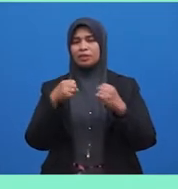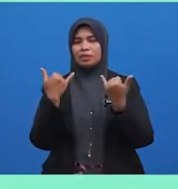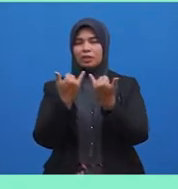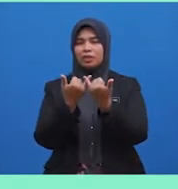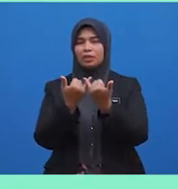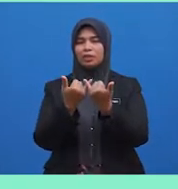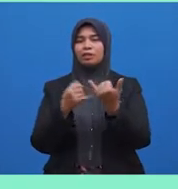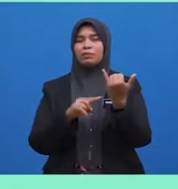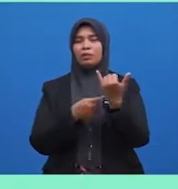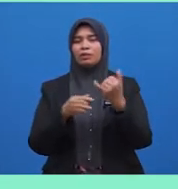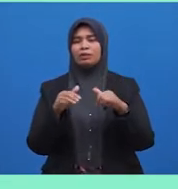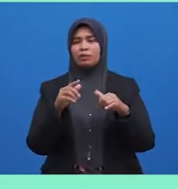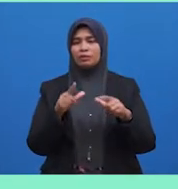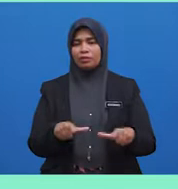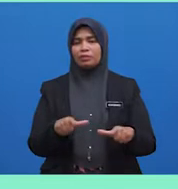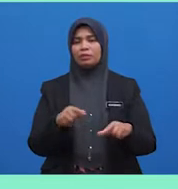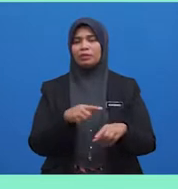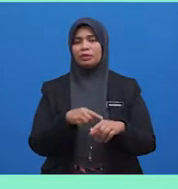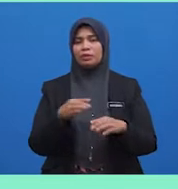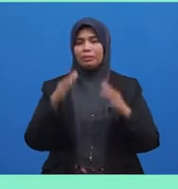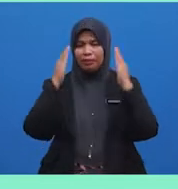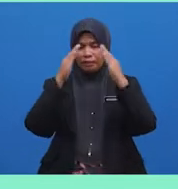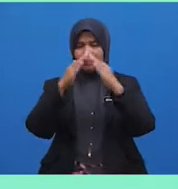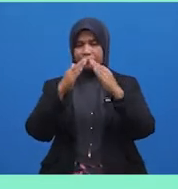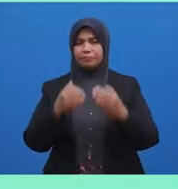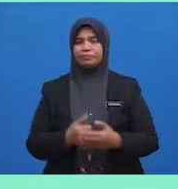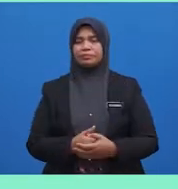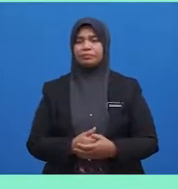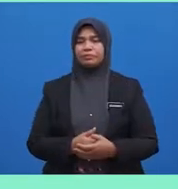biji timah dan emas. Perhatikan paparan ini.